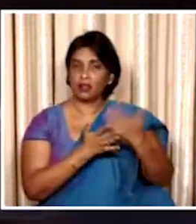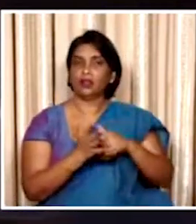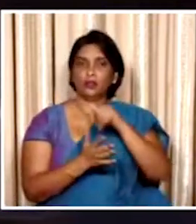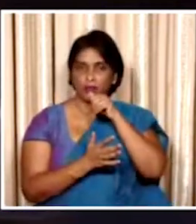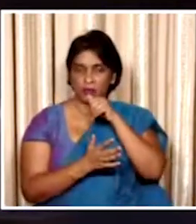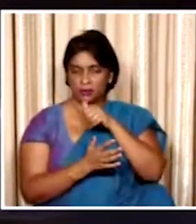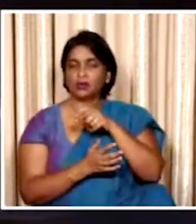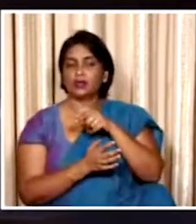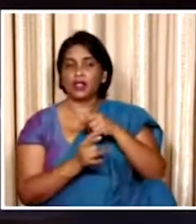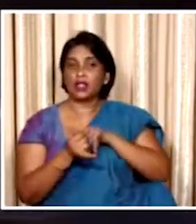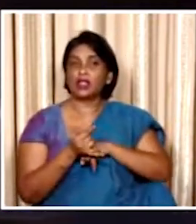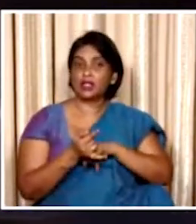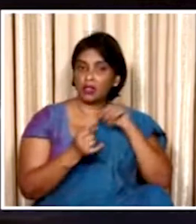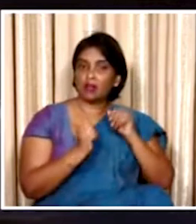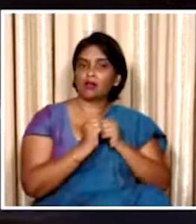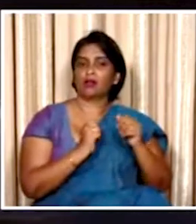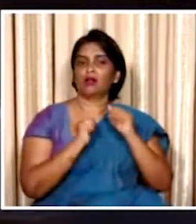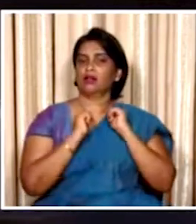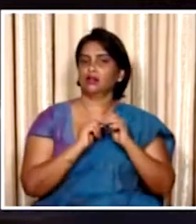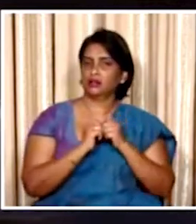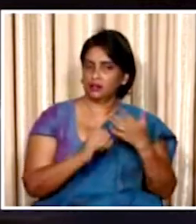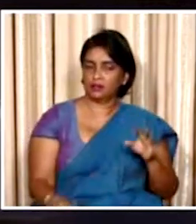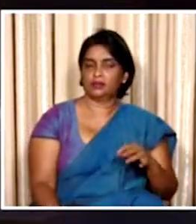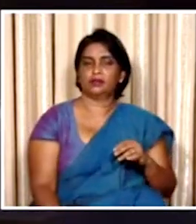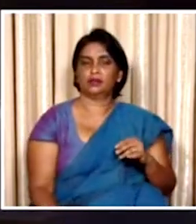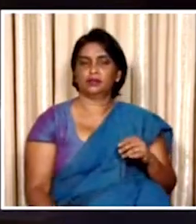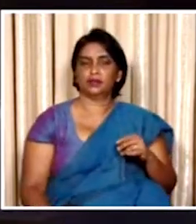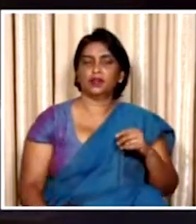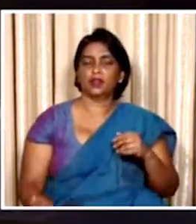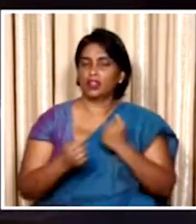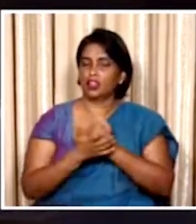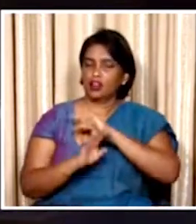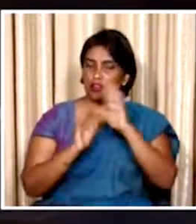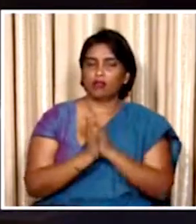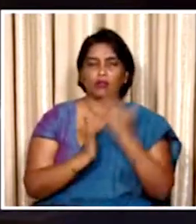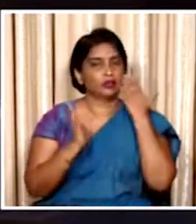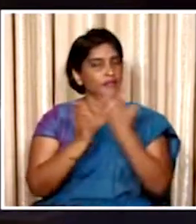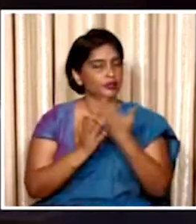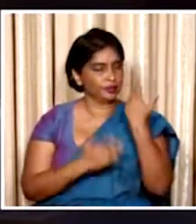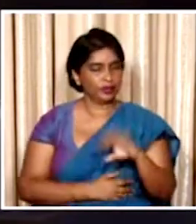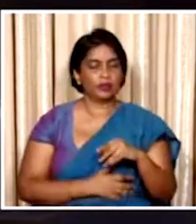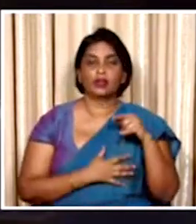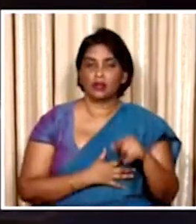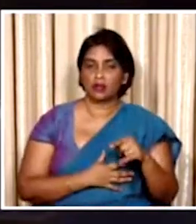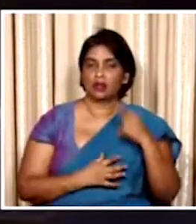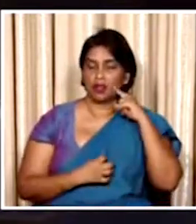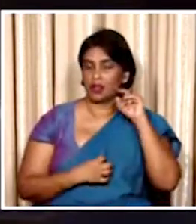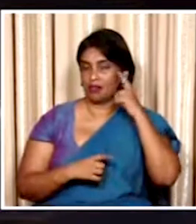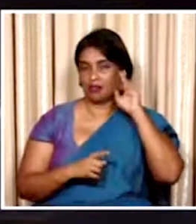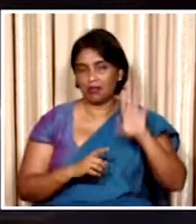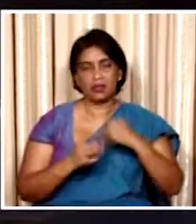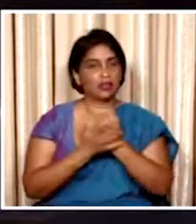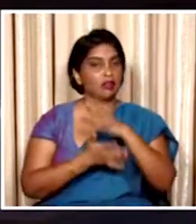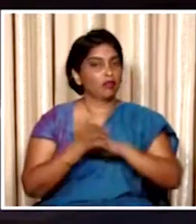පැහැදිලිව තියෙනවා ලේකම්වරයා ඒ කාර්යභාරයේ මැනවින් ඉටු කරලා තියෙනවා කියලා. ඒ ආපු ලියුම් කියුම් ඔක්කොම ඉදිරිපත් කරලා තියෙනවා කියලා. එක එක්කෙනා නිර්නාමිකව